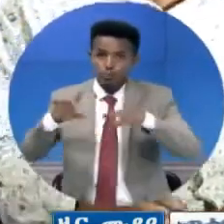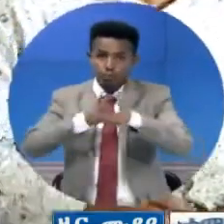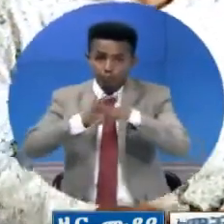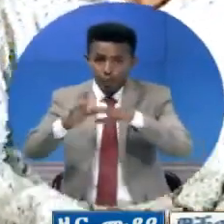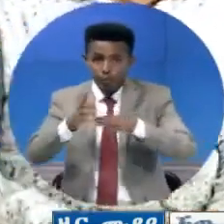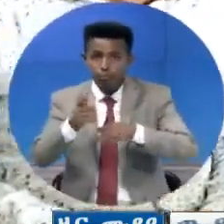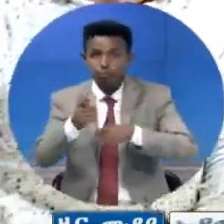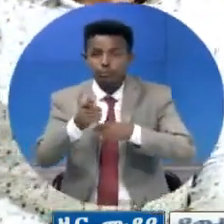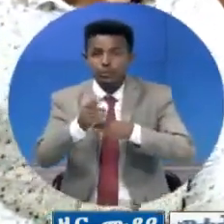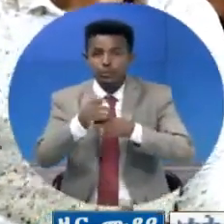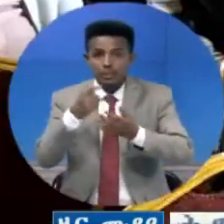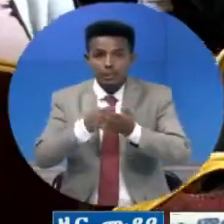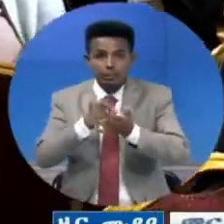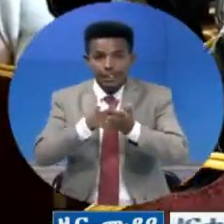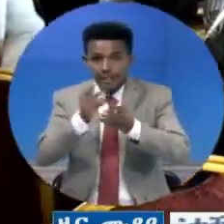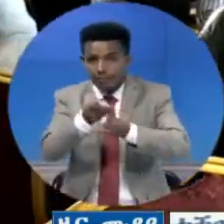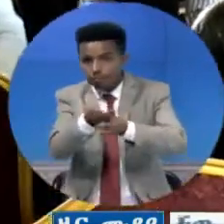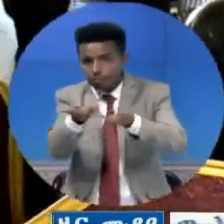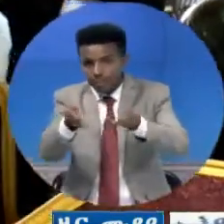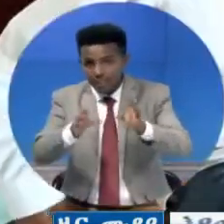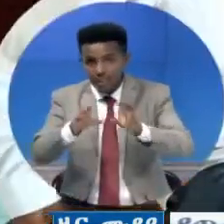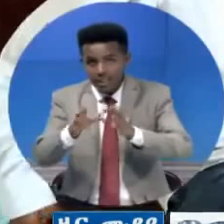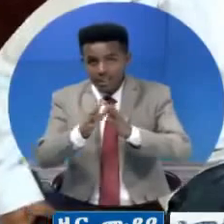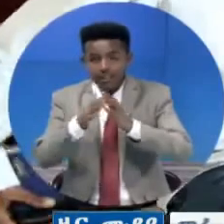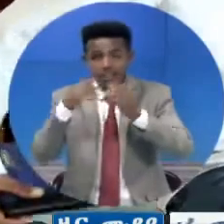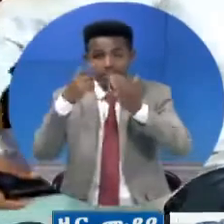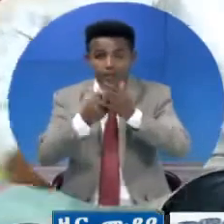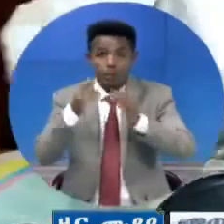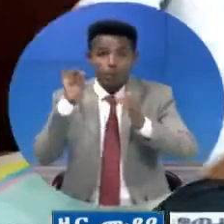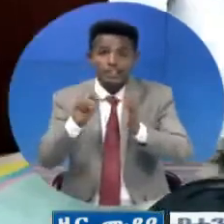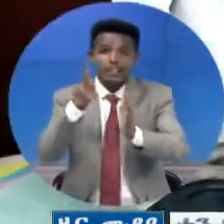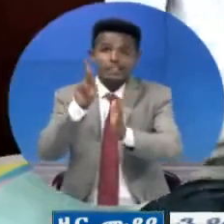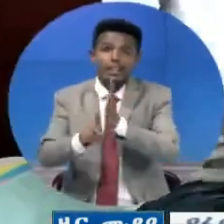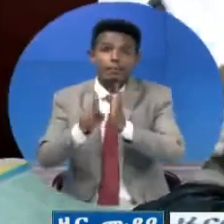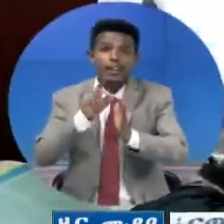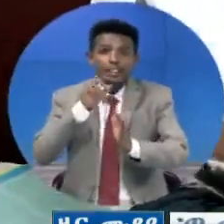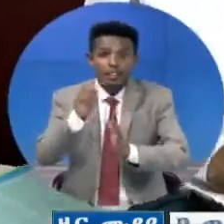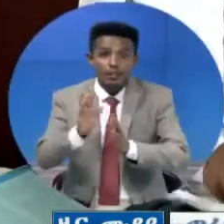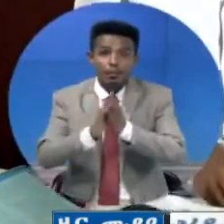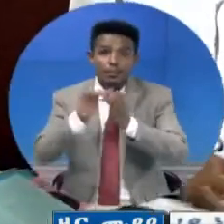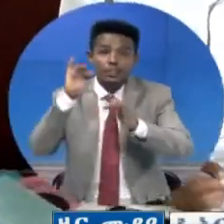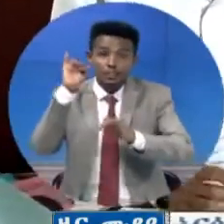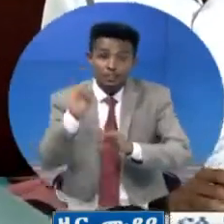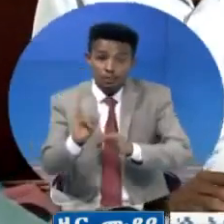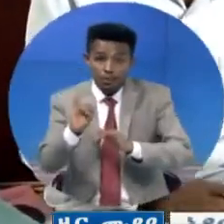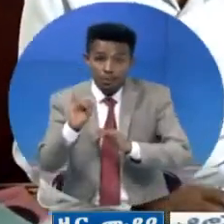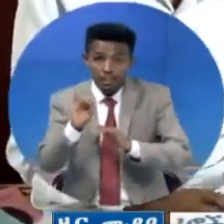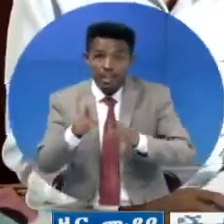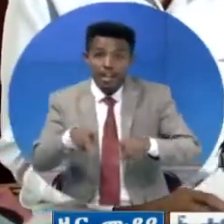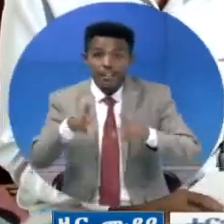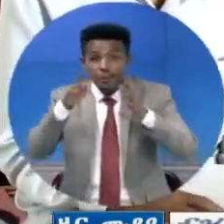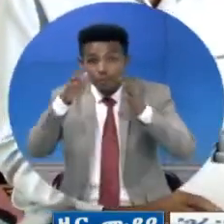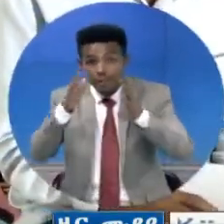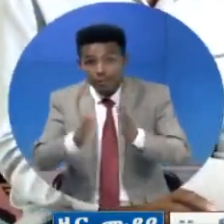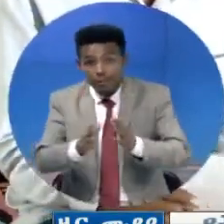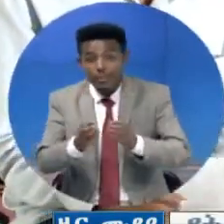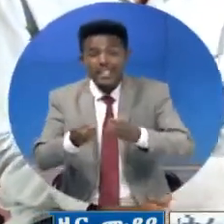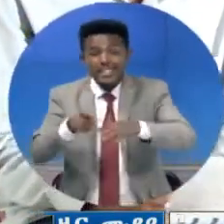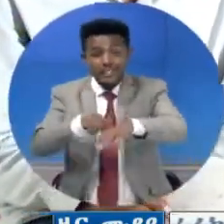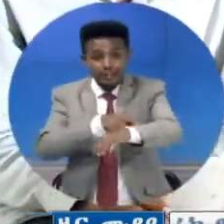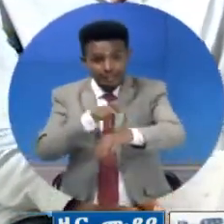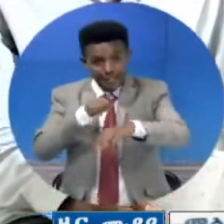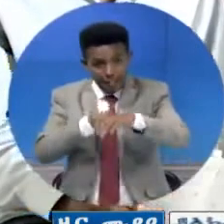ኢፌክት ነው ያለው። አንዴ በወሰደው አዞል ስለማይገለው አርሶ አደሩ ይሄን ስለማያውቅ ለረጅም ጊዜ ግን